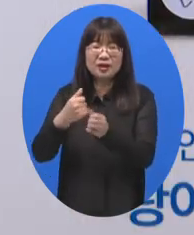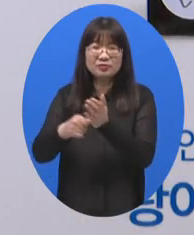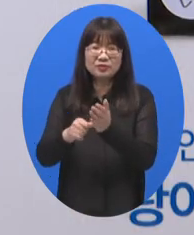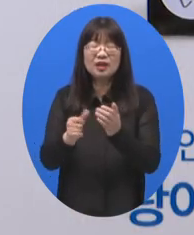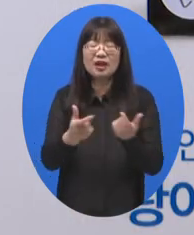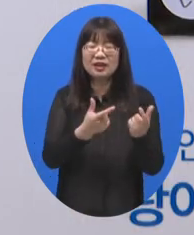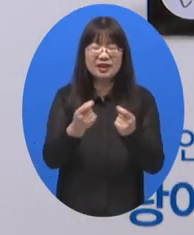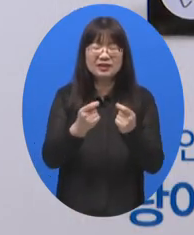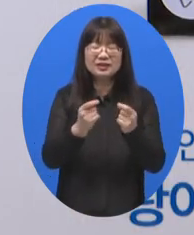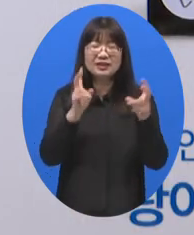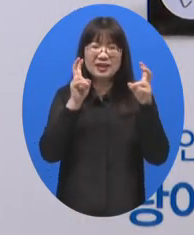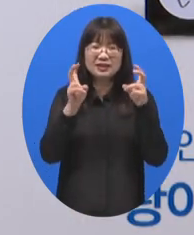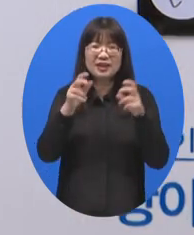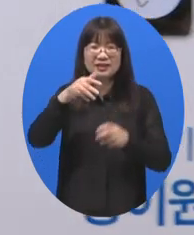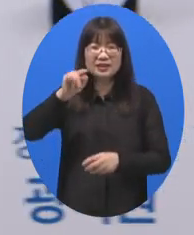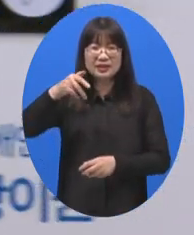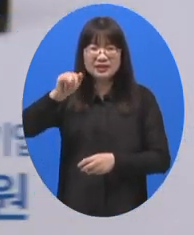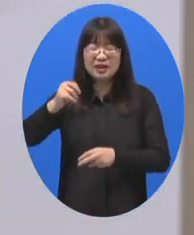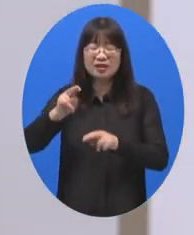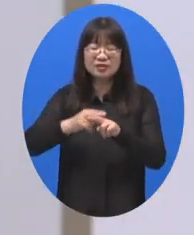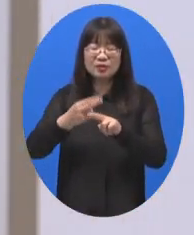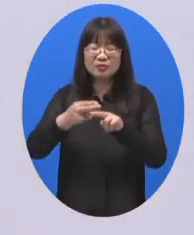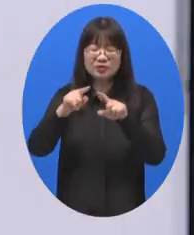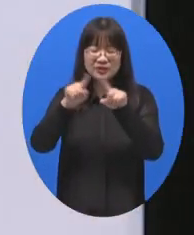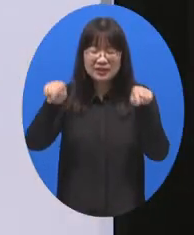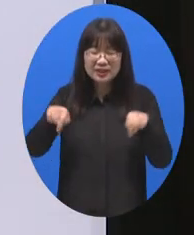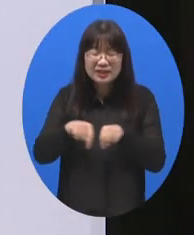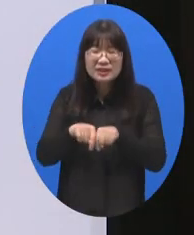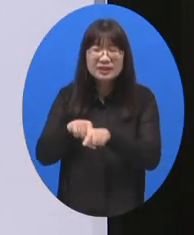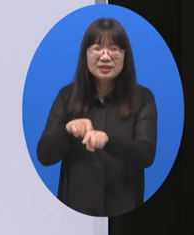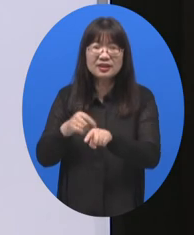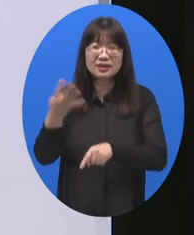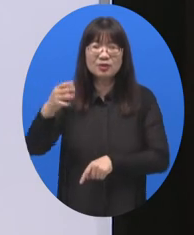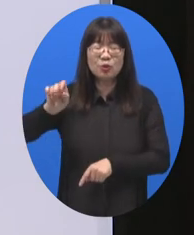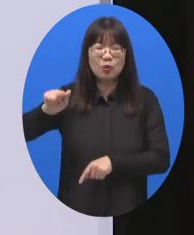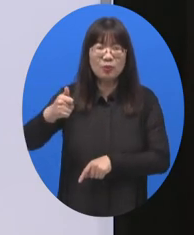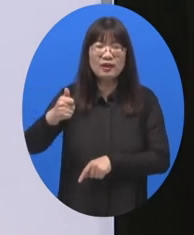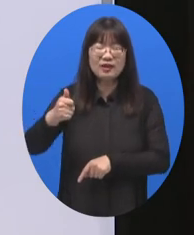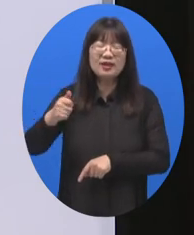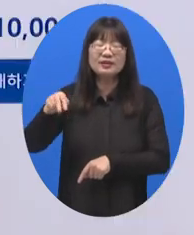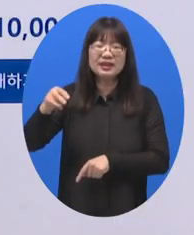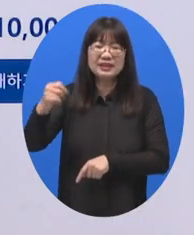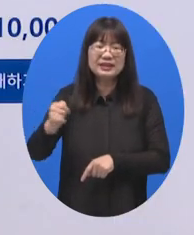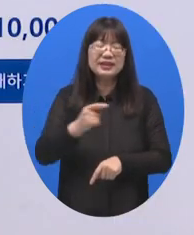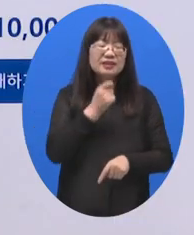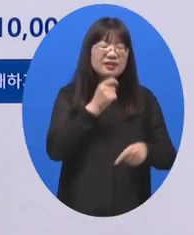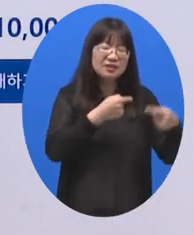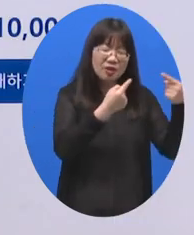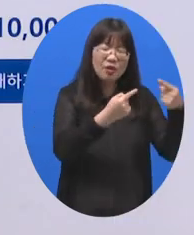공동 브랜드인 착착착 선물 세트는 올 설 명절에 4,500세트를 완판하며